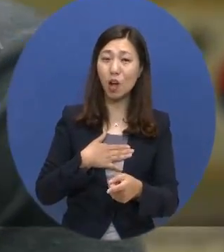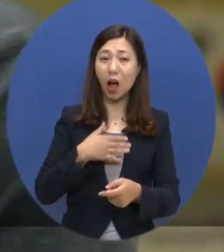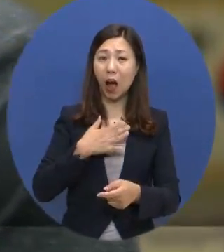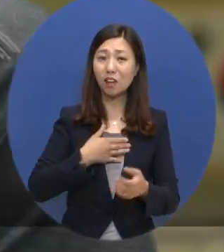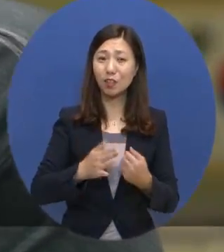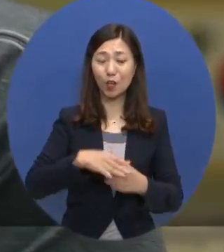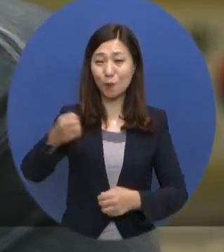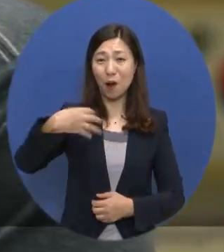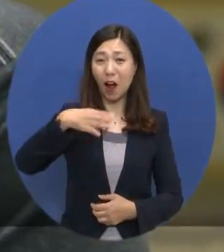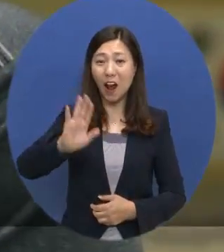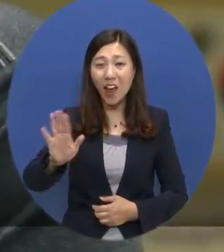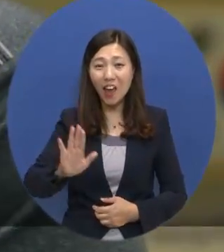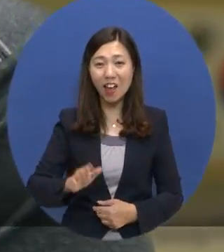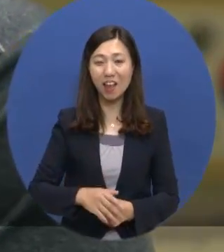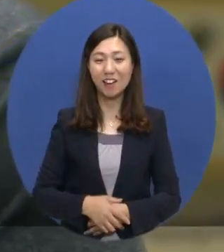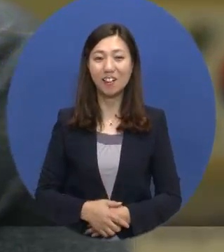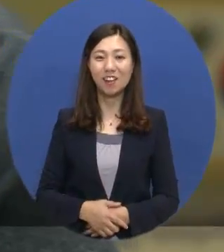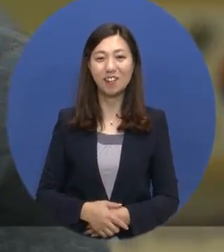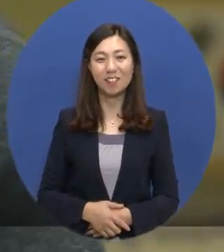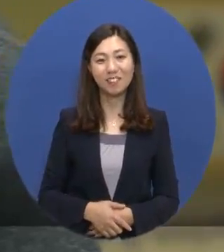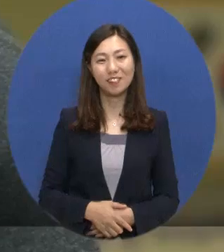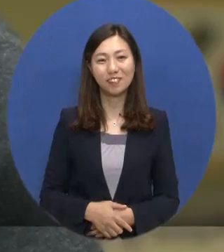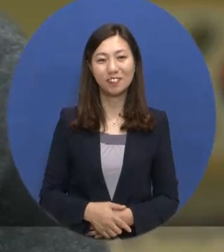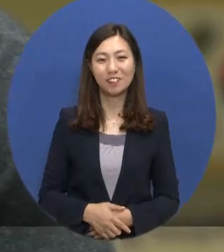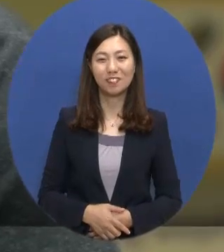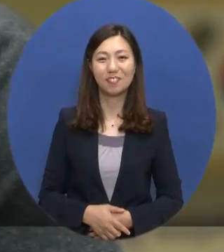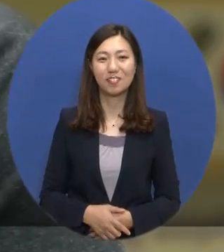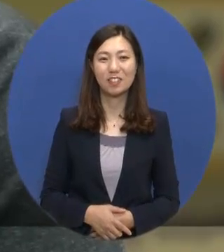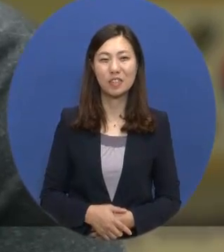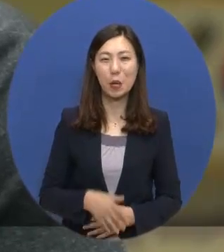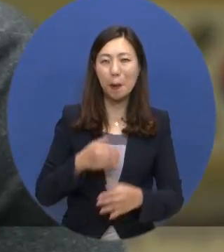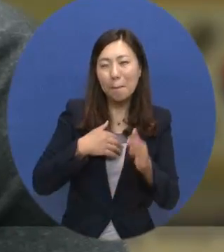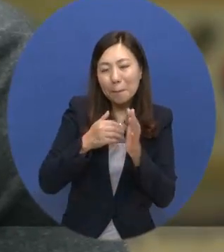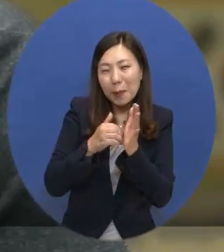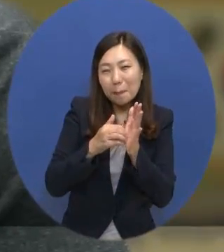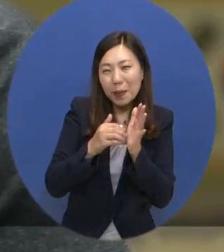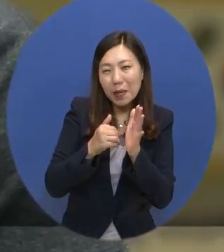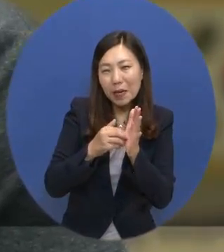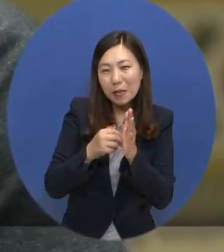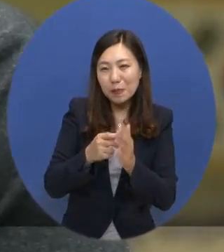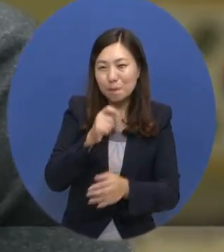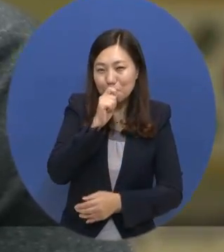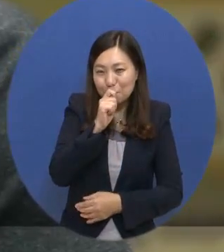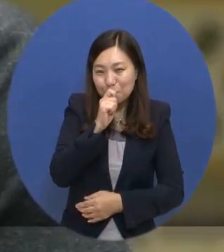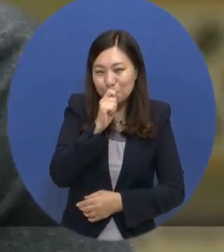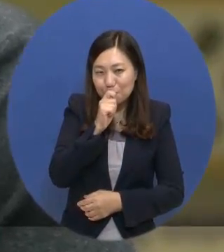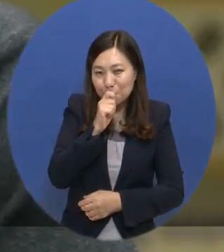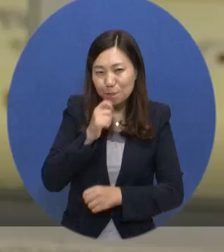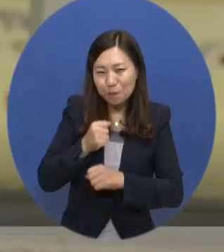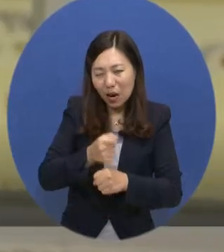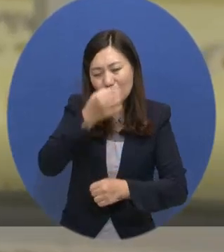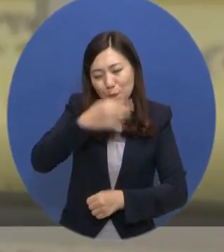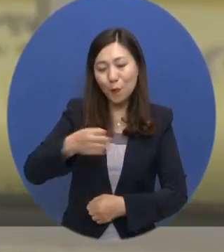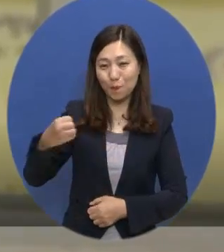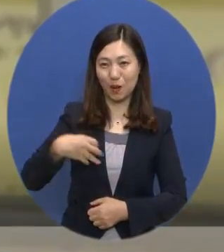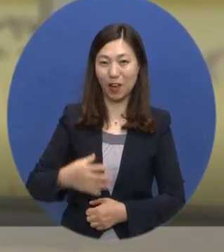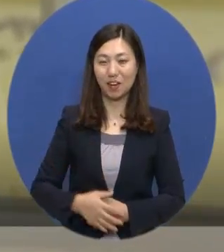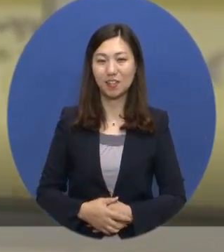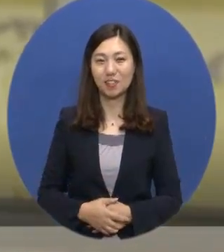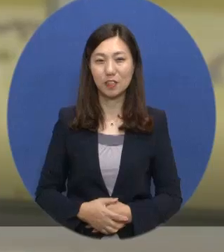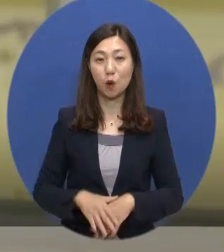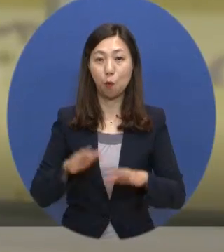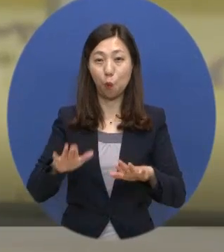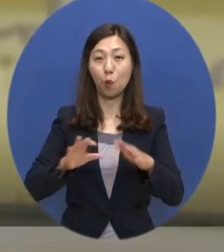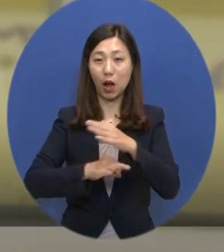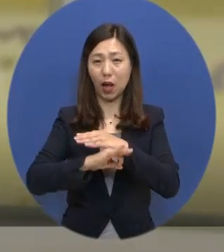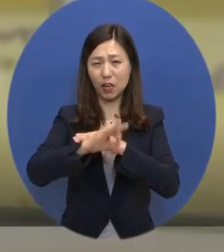있으면서 나한테 이야기 안 했단 말이에요? 네. 저한테 비밀 유지가 힘들 것 같다고 그러셨어요. 그 오늘